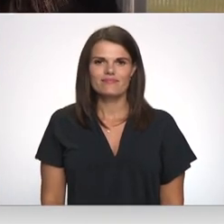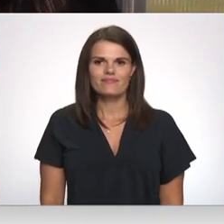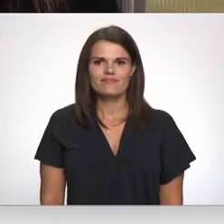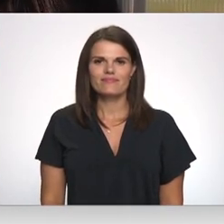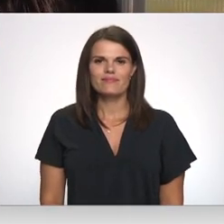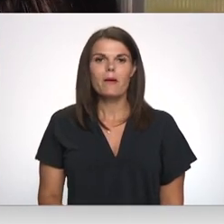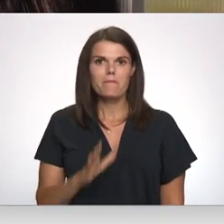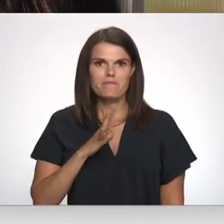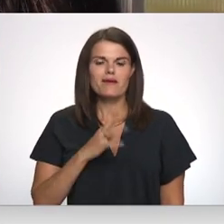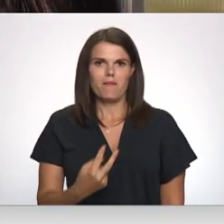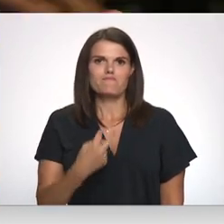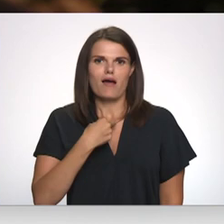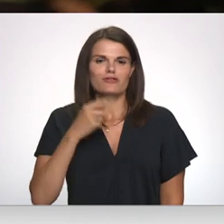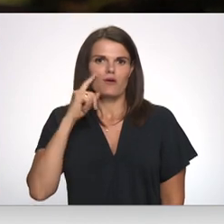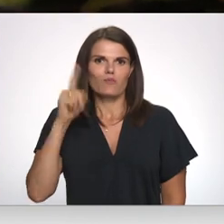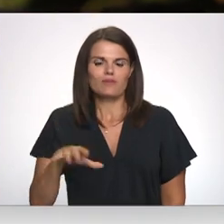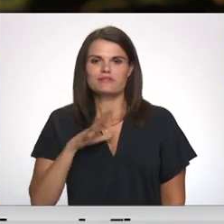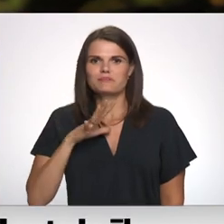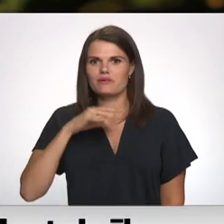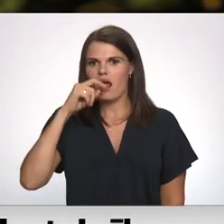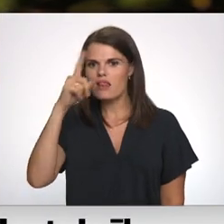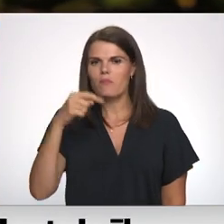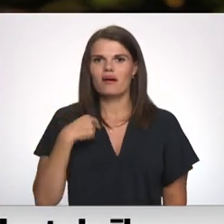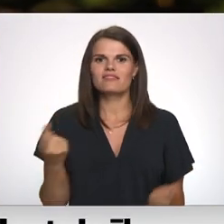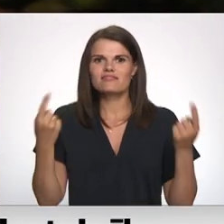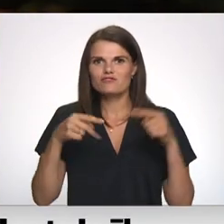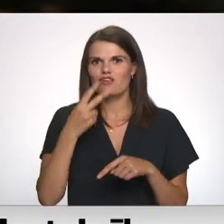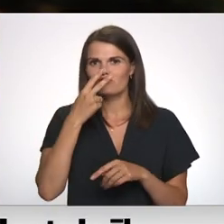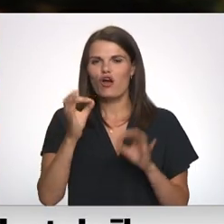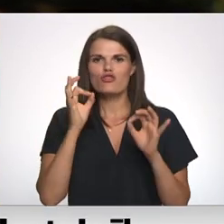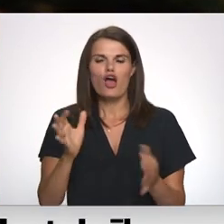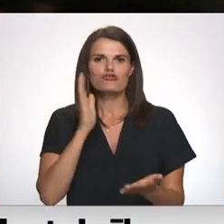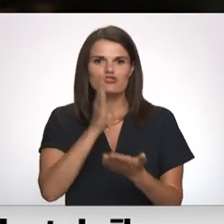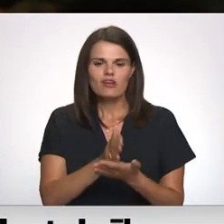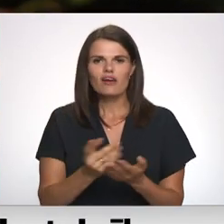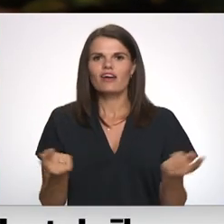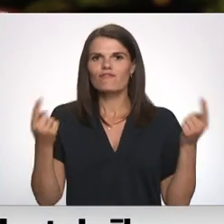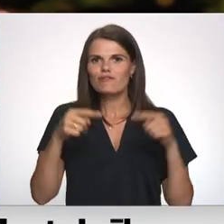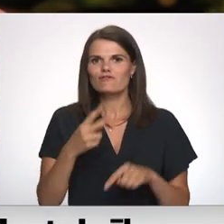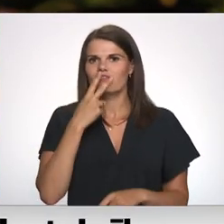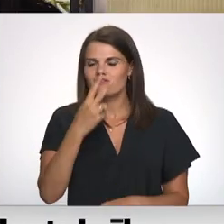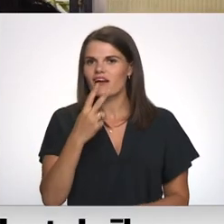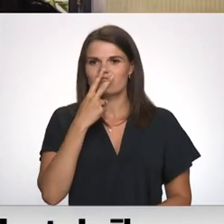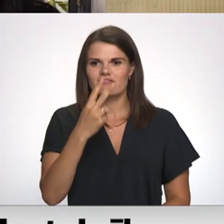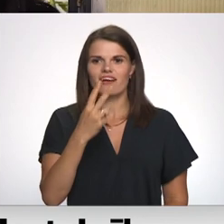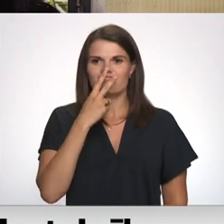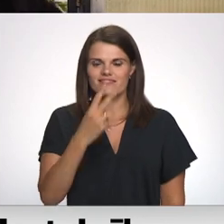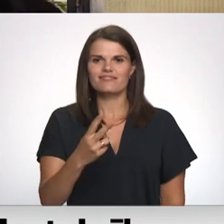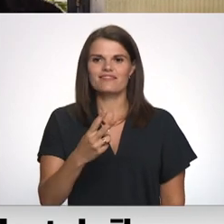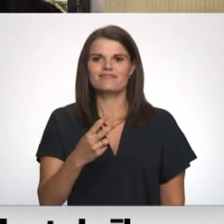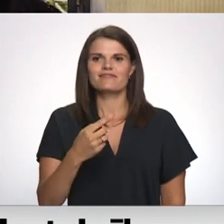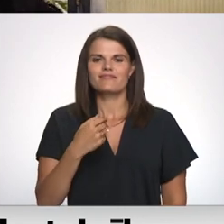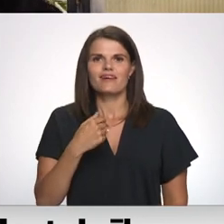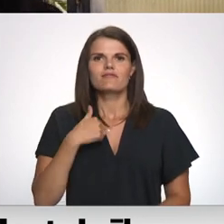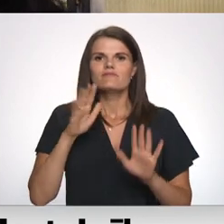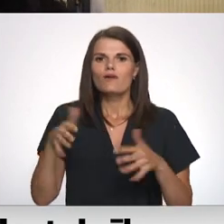bija lepnums par viņu. Es visu laiku skatījos, tiešraides, jā, visu laiku skatījos. Tam es varu uzdot